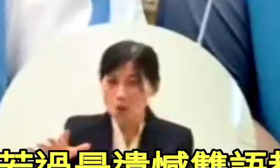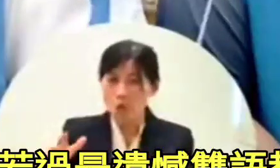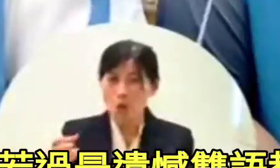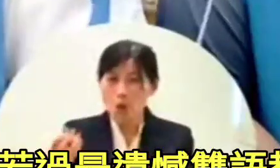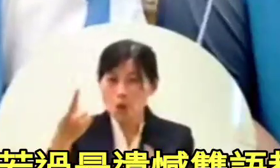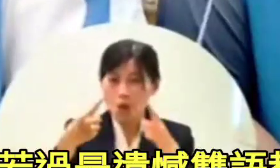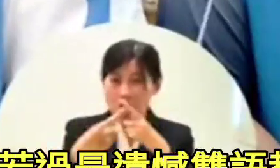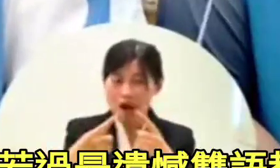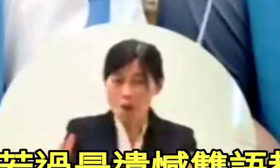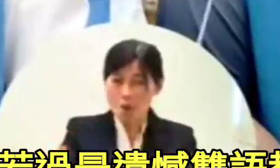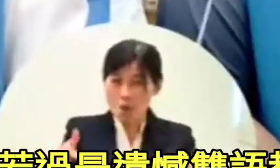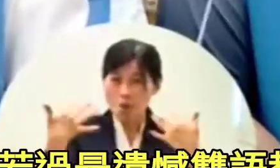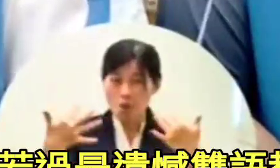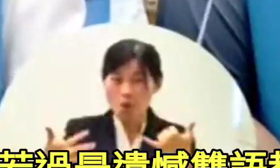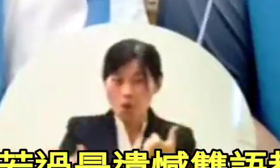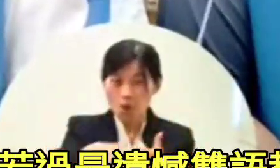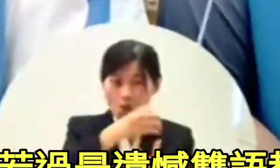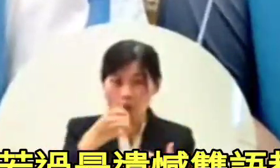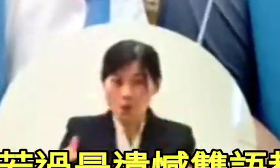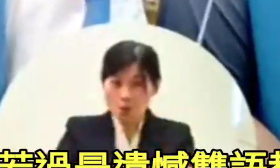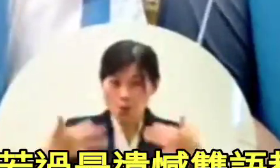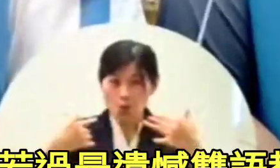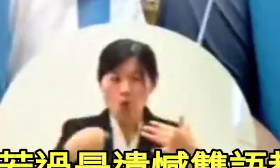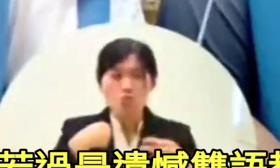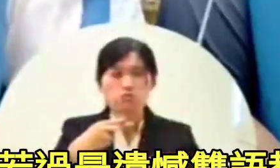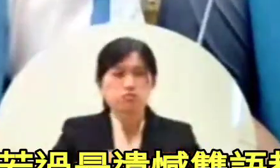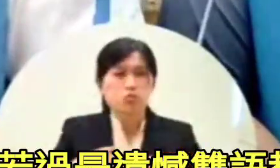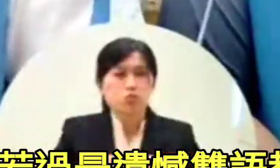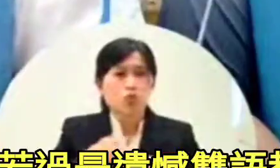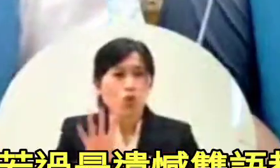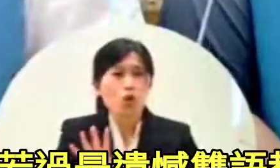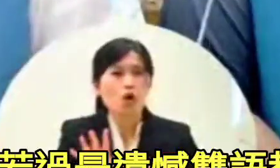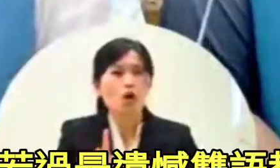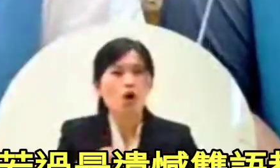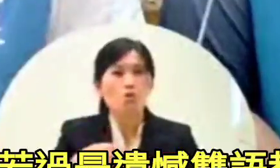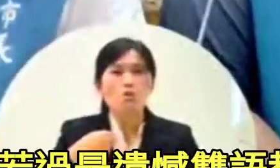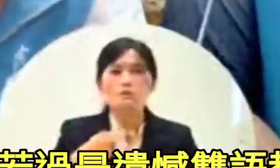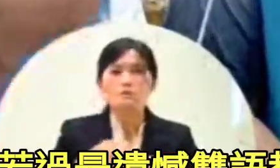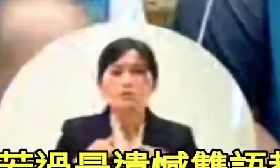方，也是全台湾都在注意的。我们有信心会继续让高雄发光发热，谢谢。